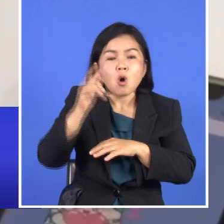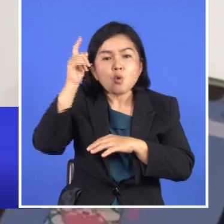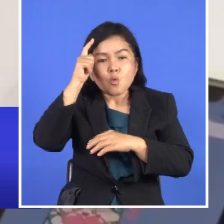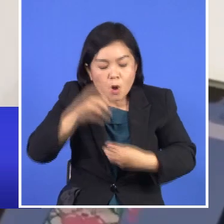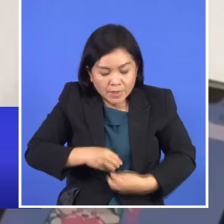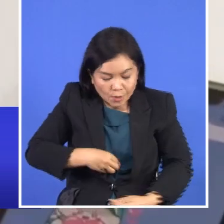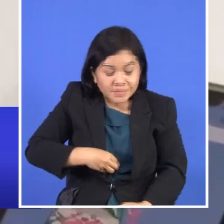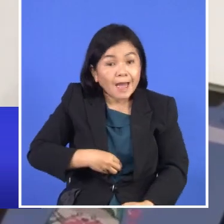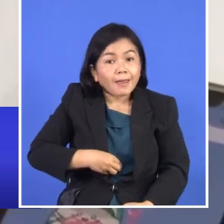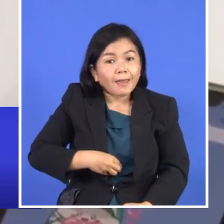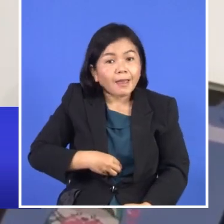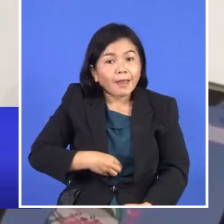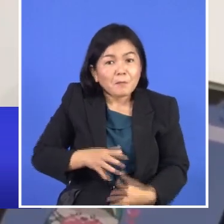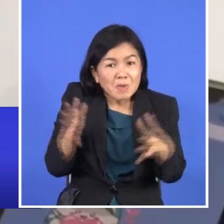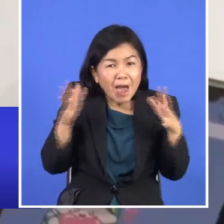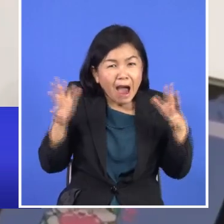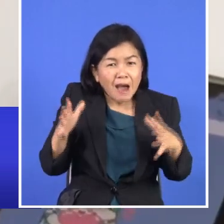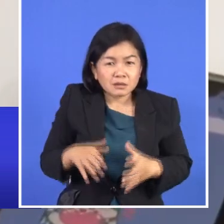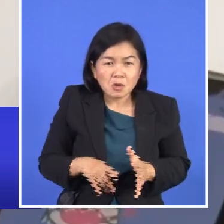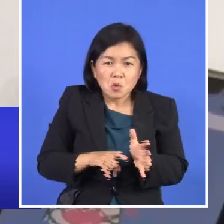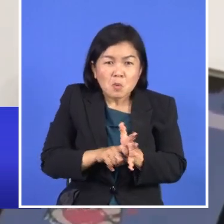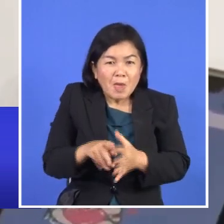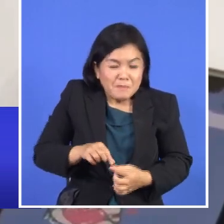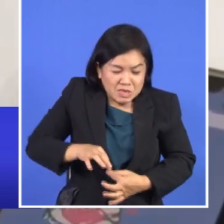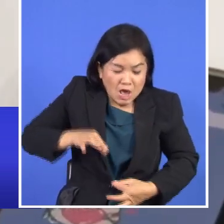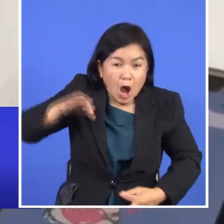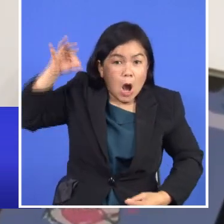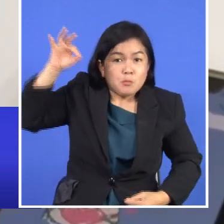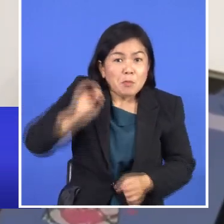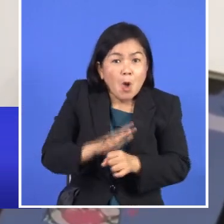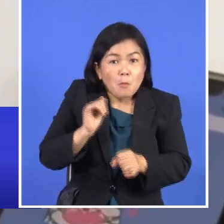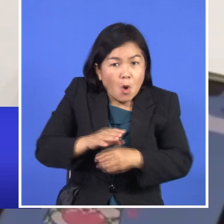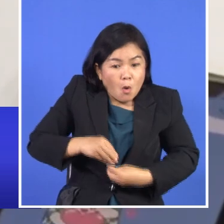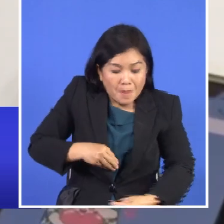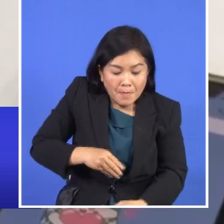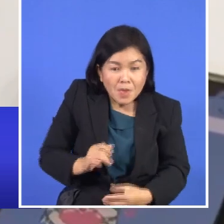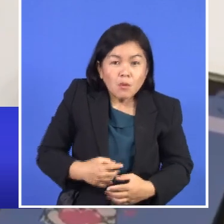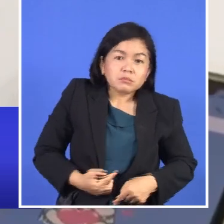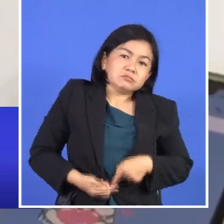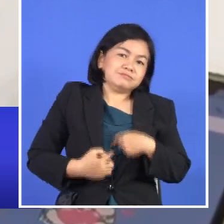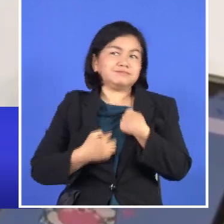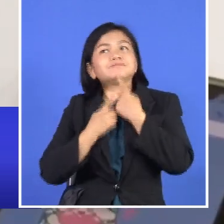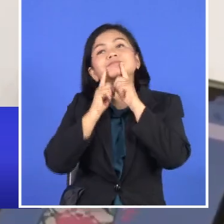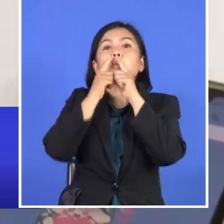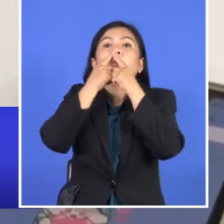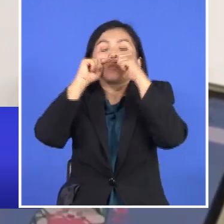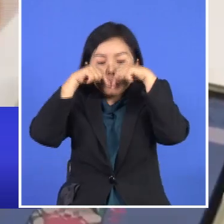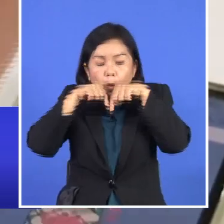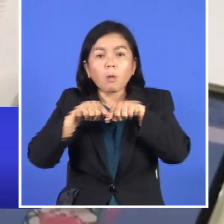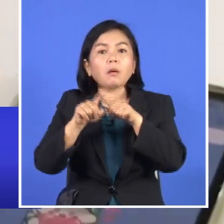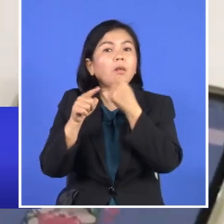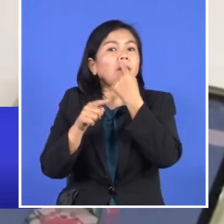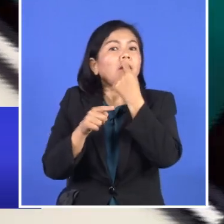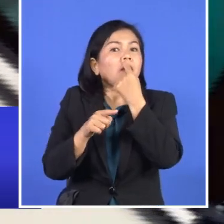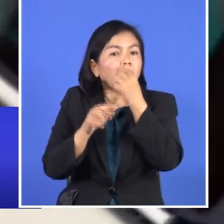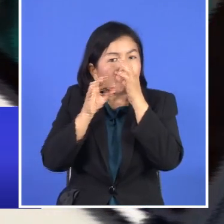ของคนเราไงทีนี้พอมันจำนวนมากมันขนาดใหญ่ยาวมันอยู่ไม่เพียงพอมันก็หาทางพันมันไปเรื่อยๆนะคะเคลื่อนที่